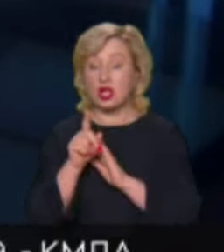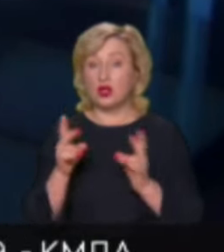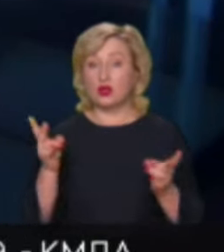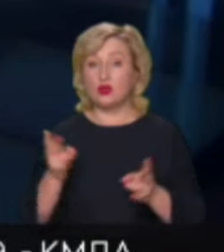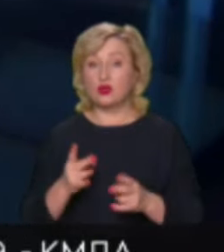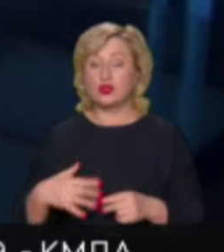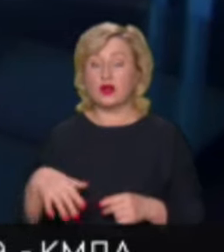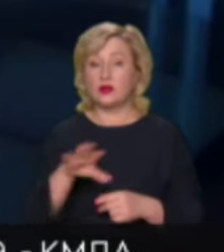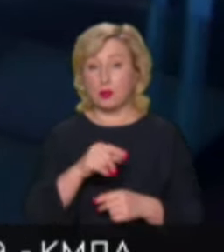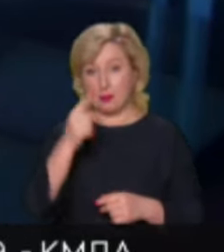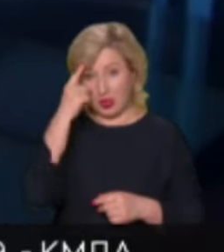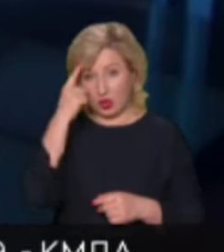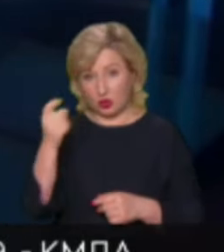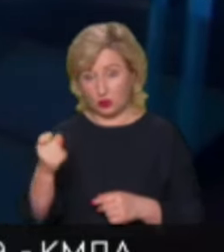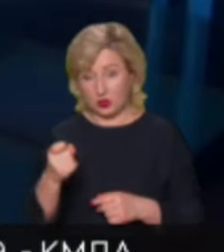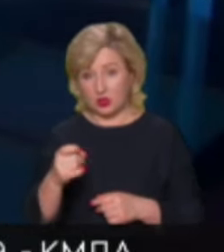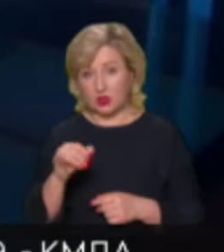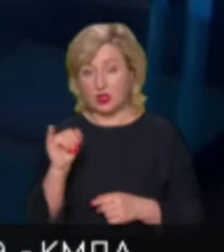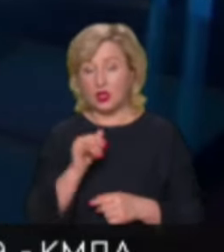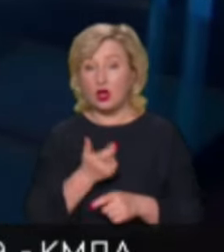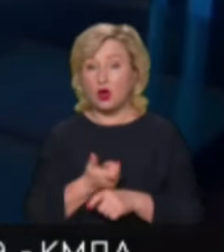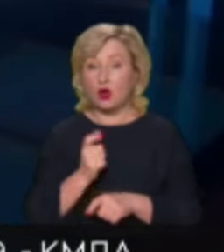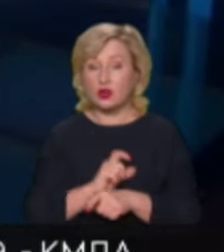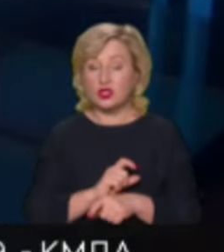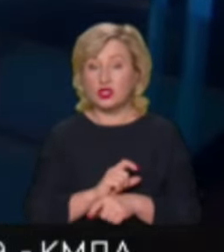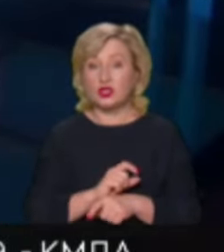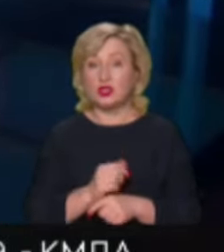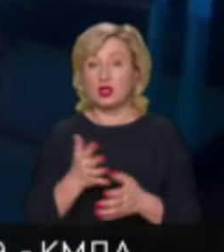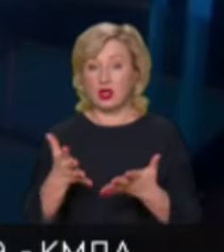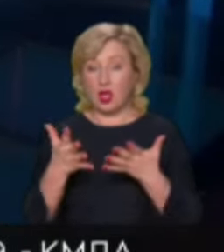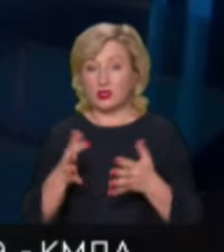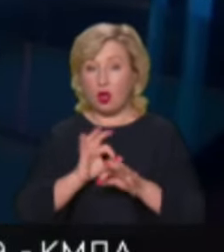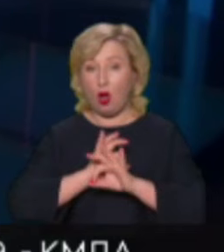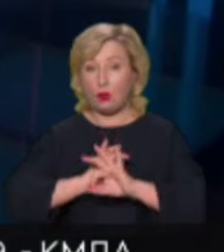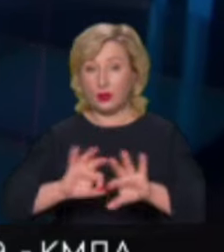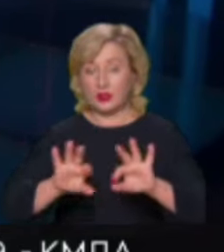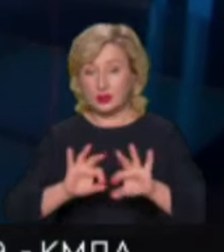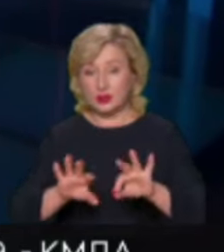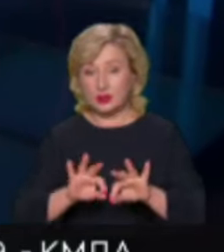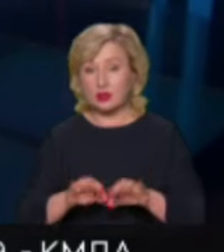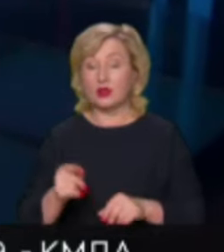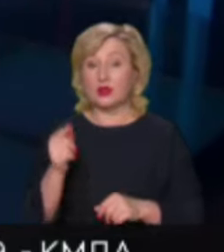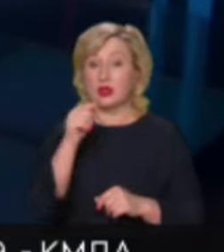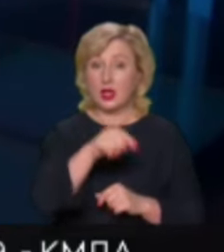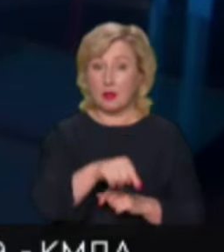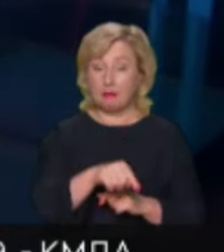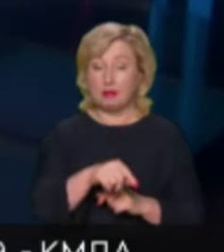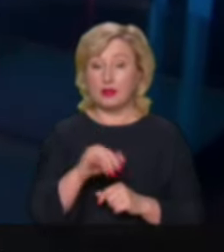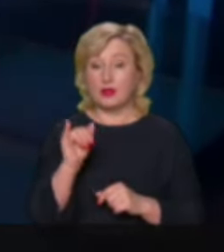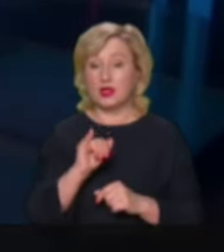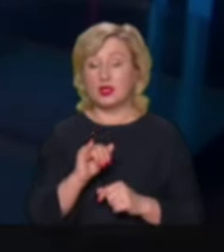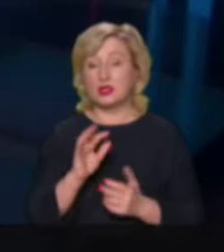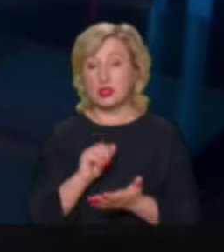же предупредить и все очень внятно объяснить. Вот тем и занимаемся.